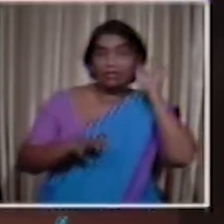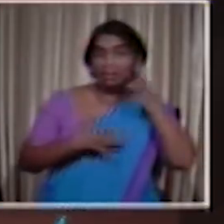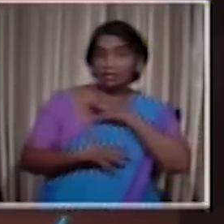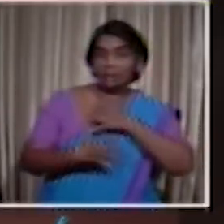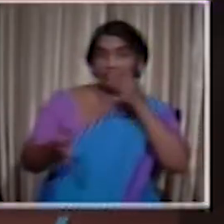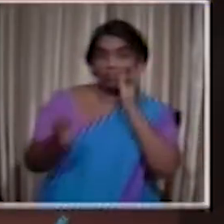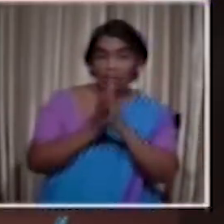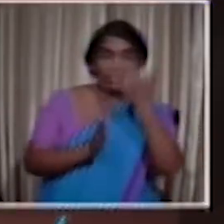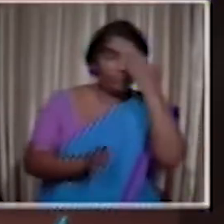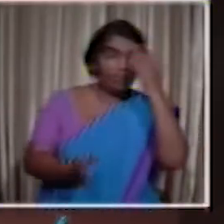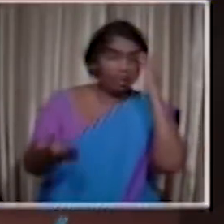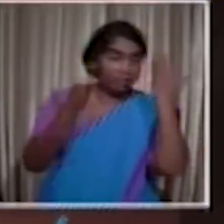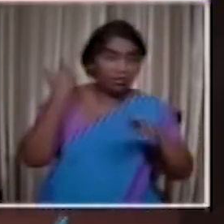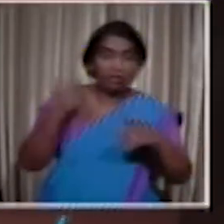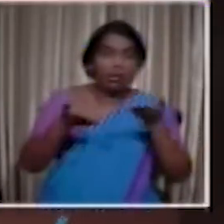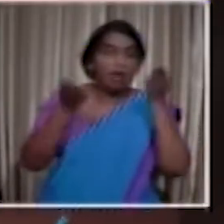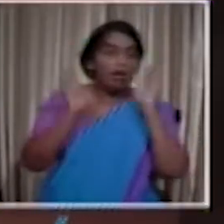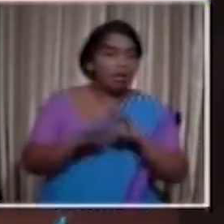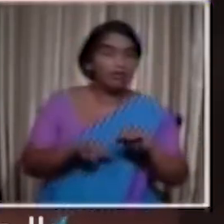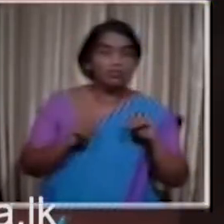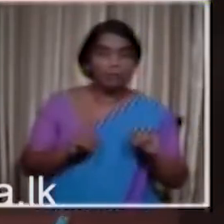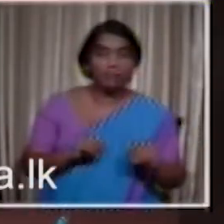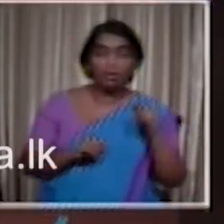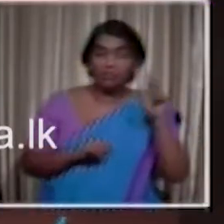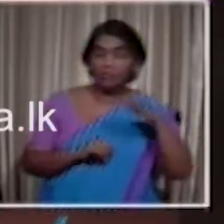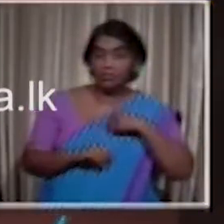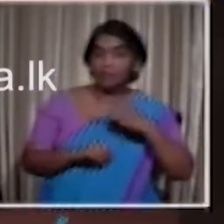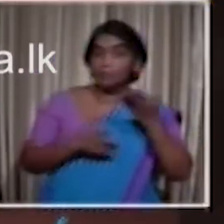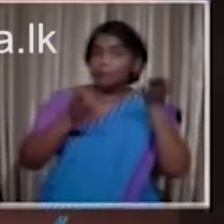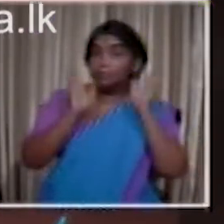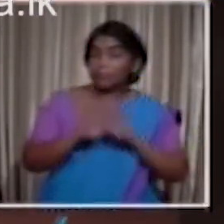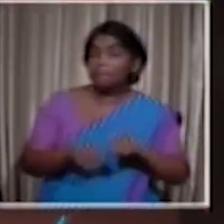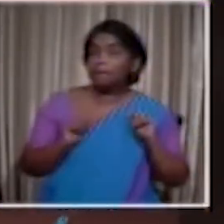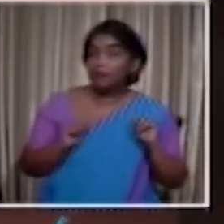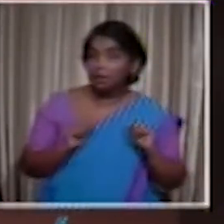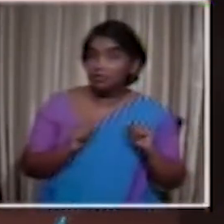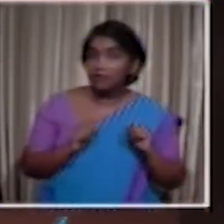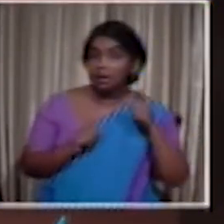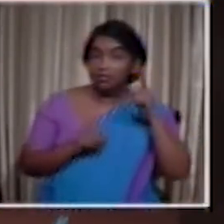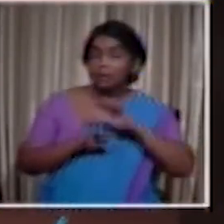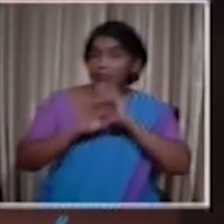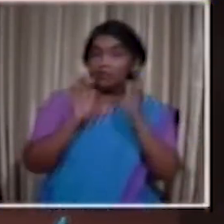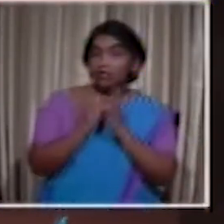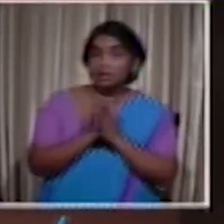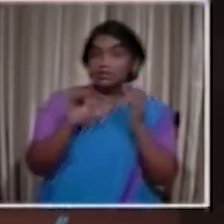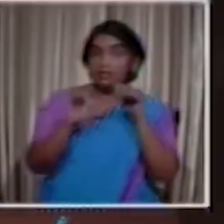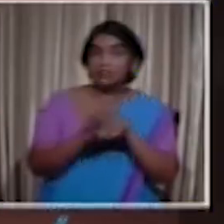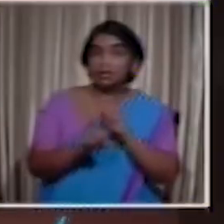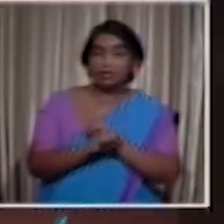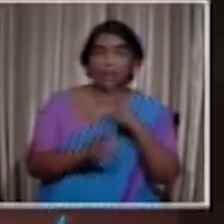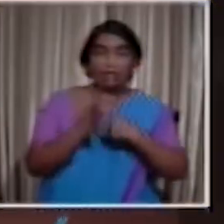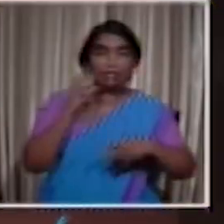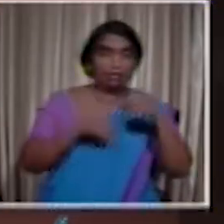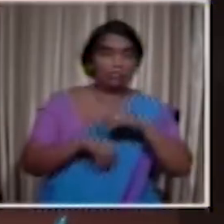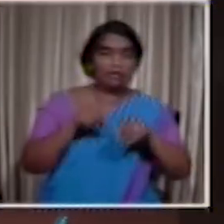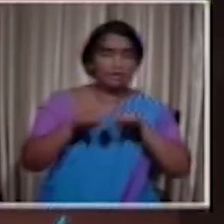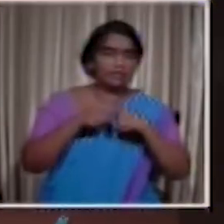කරේ. අවසානද මොකද වුණේ? තමුන්නාස සහතික කර අවසානද මොකද වුණේ? ඒ කිසිවකට සම්බන්ධ නොවන දේශපාලන ව්‍යාපාර තහනම්